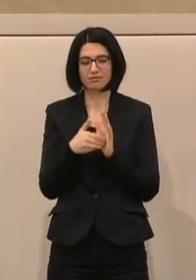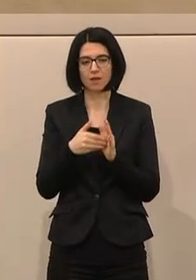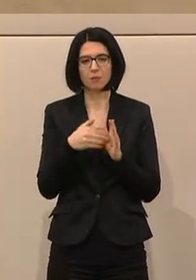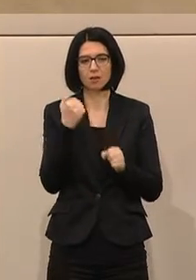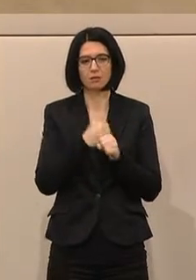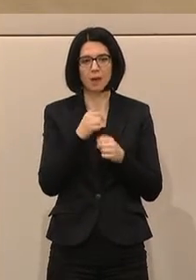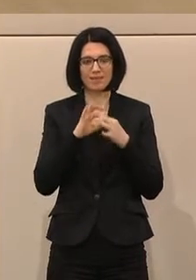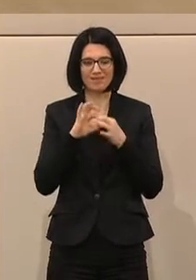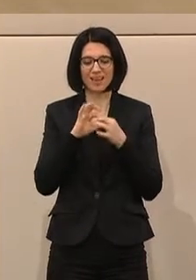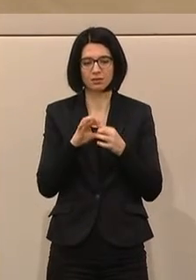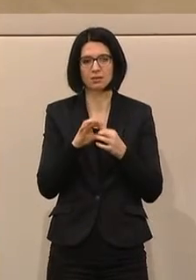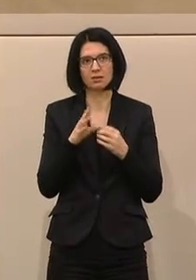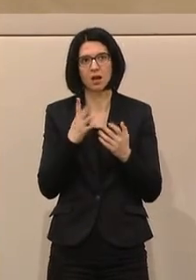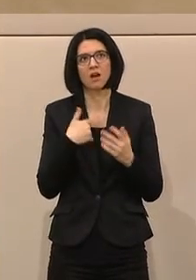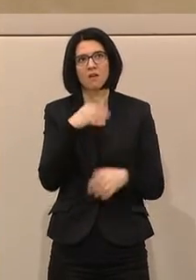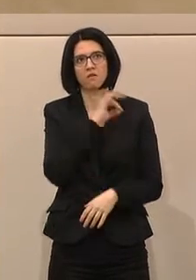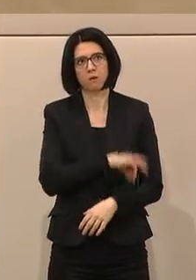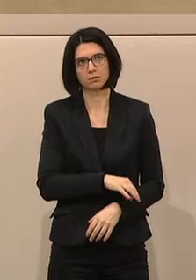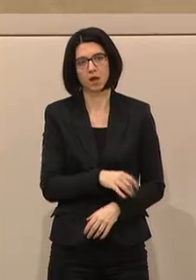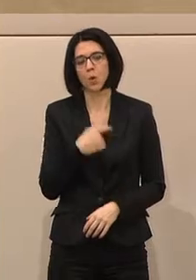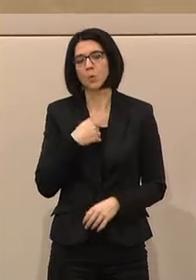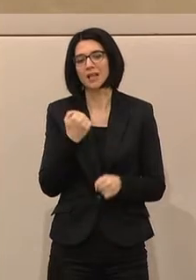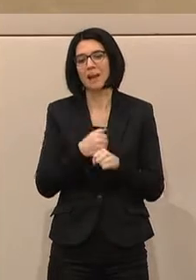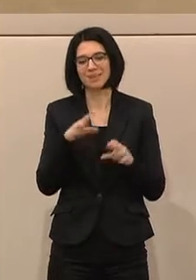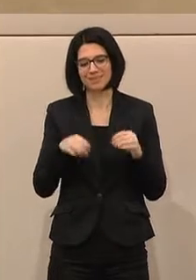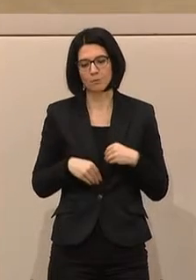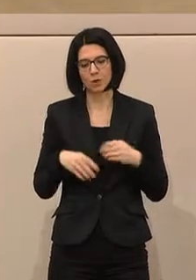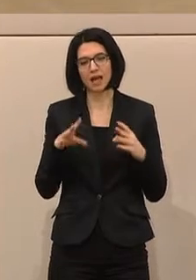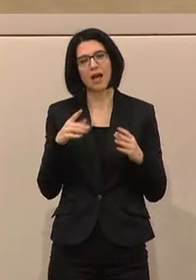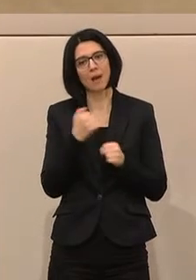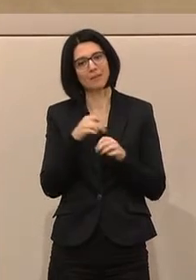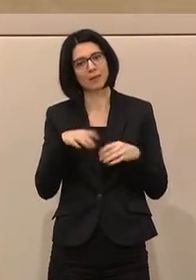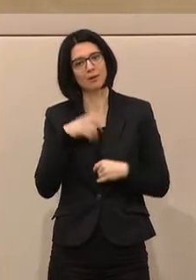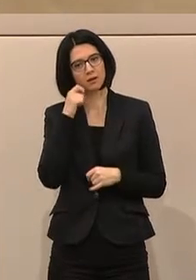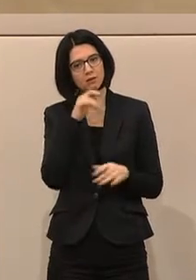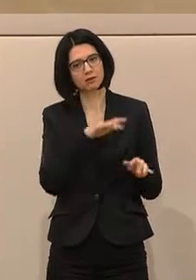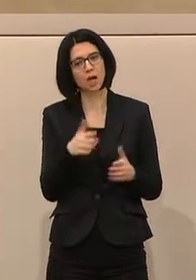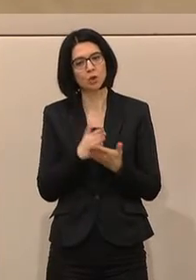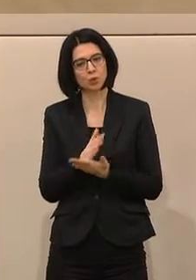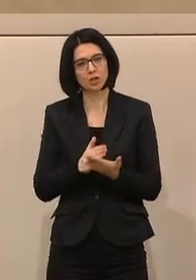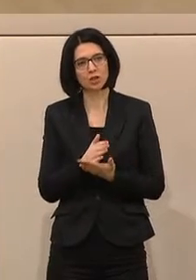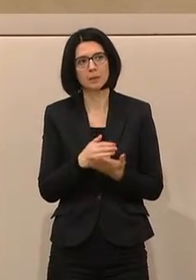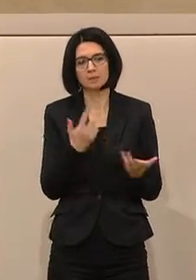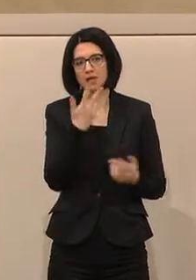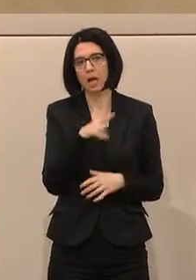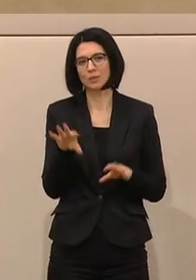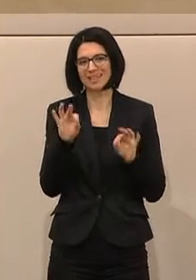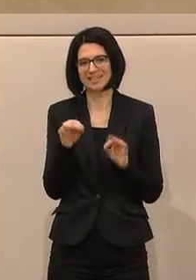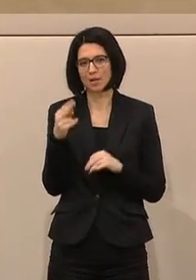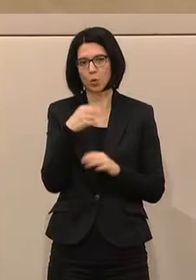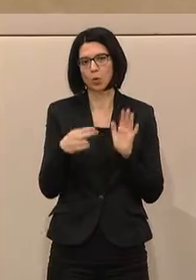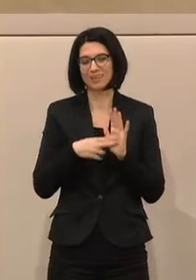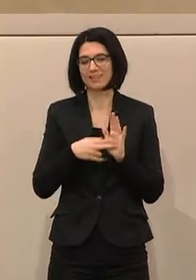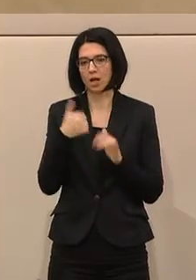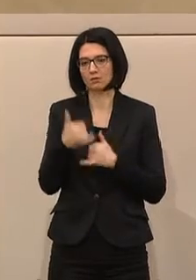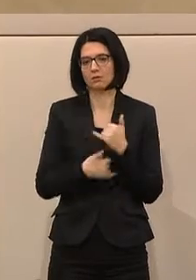Arbeitsverhältnisse werden davon profitieren und diese Arbeitnehmerinnen und Arbeitnehmer werden somit im Durchschnitt ca. 310 Euro netto pro